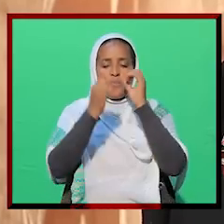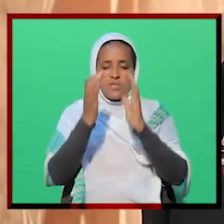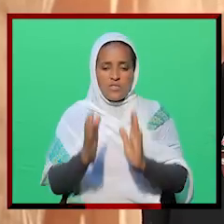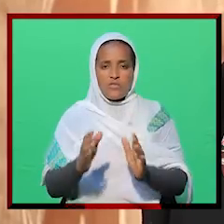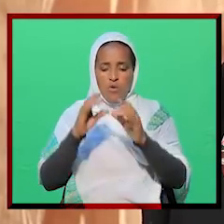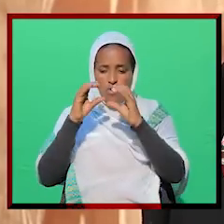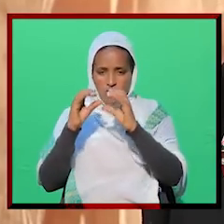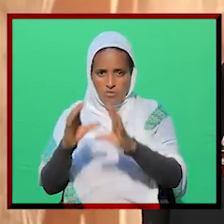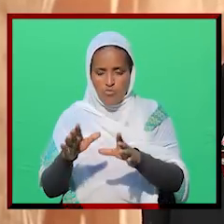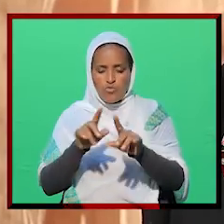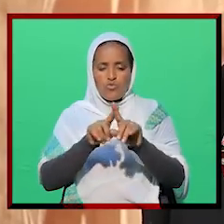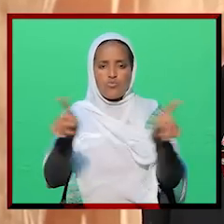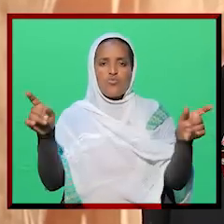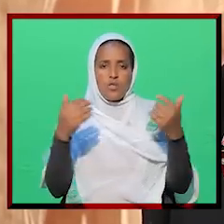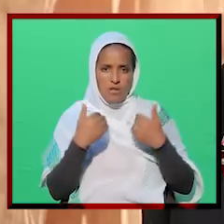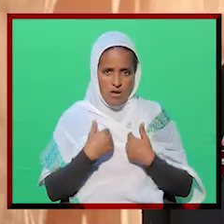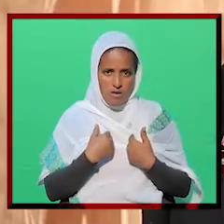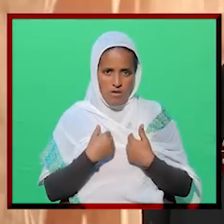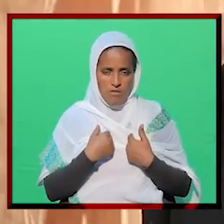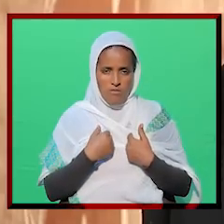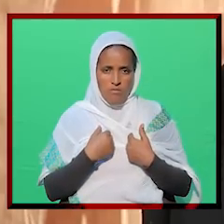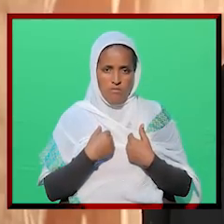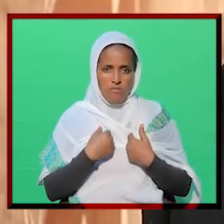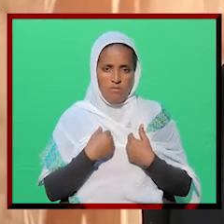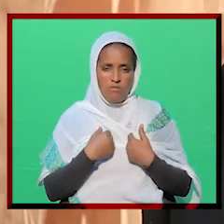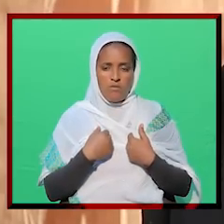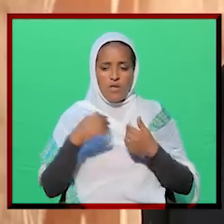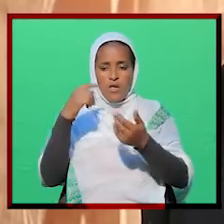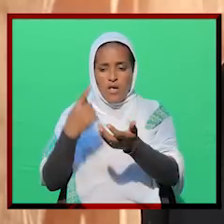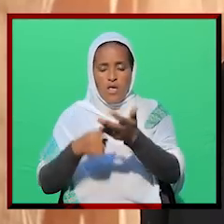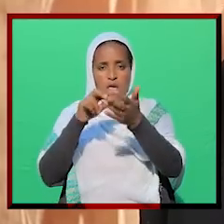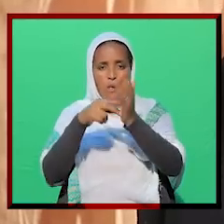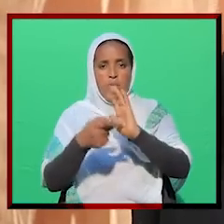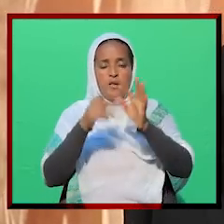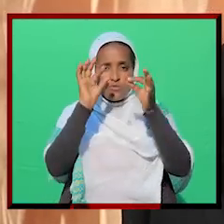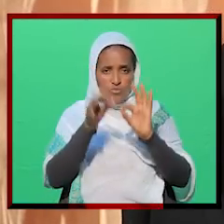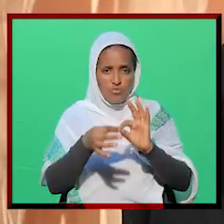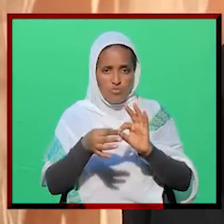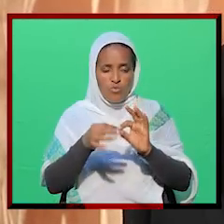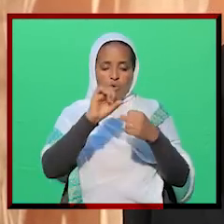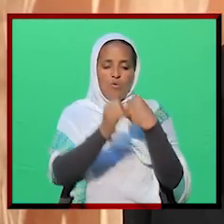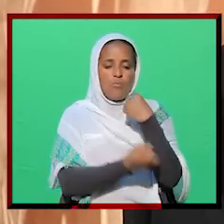በአናነት መነሻቸው አንድ ሆኖ